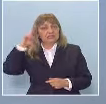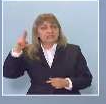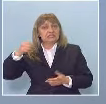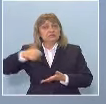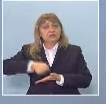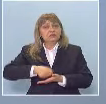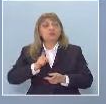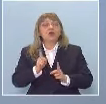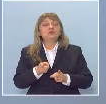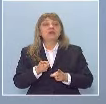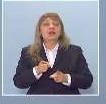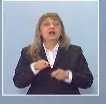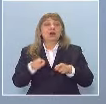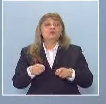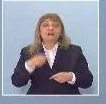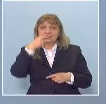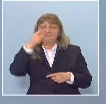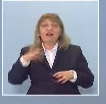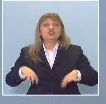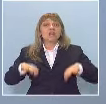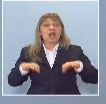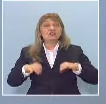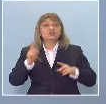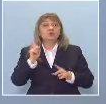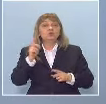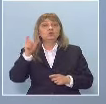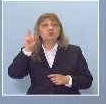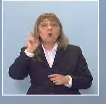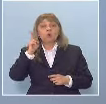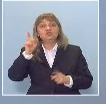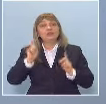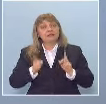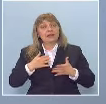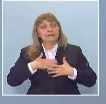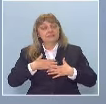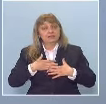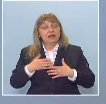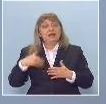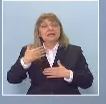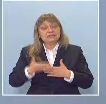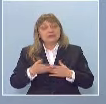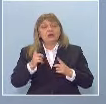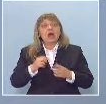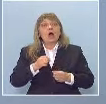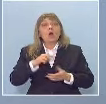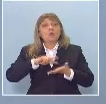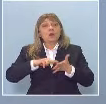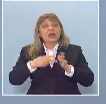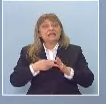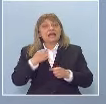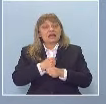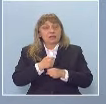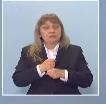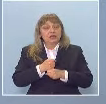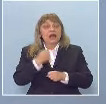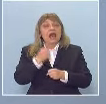един учител трябва да има. След което, проектната работа, работата в екип, нещо, което